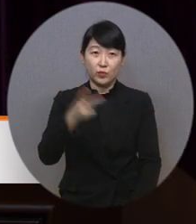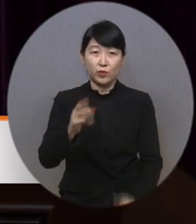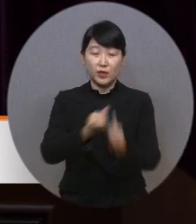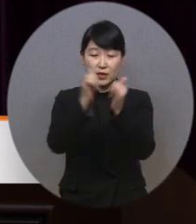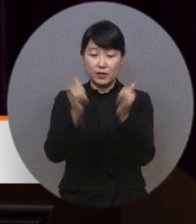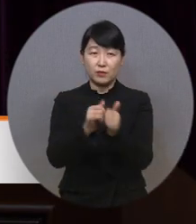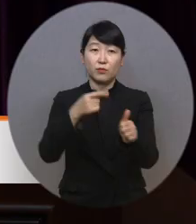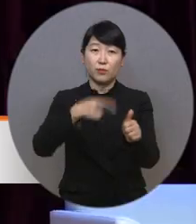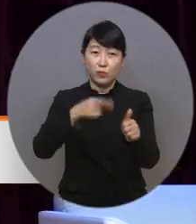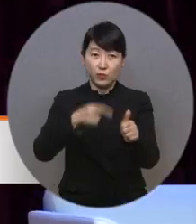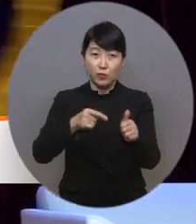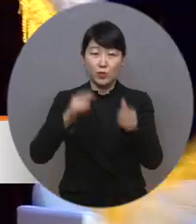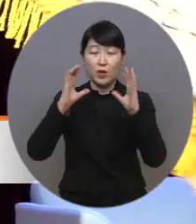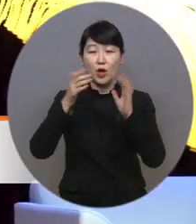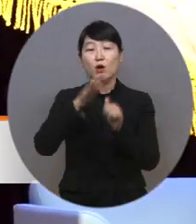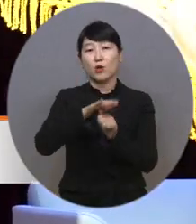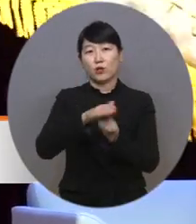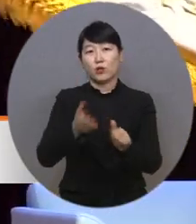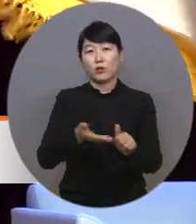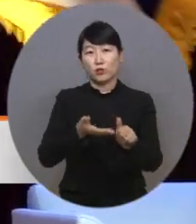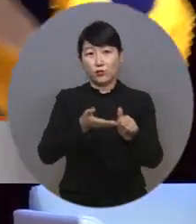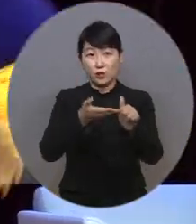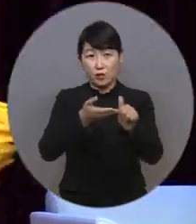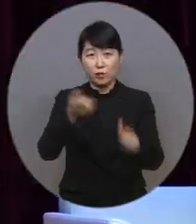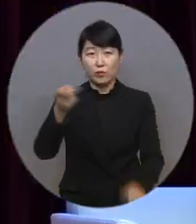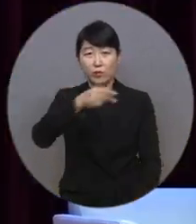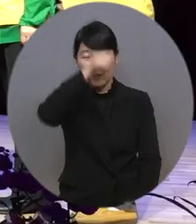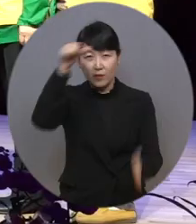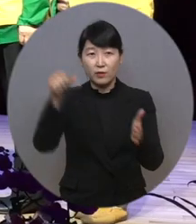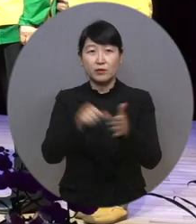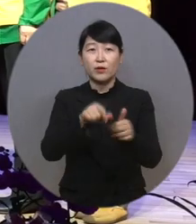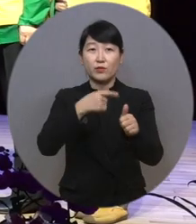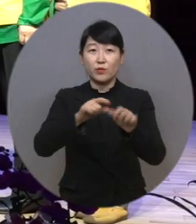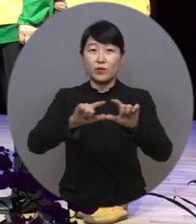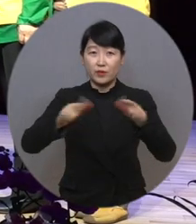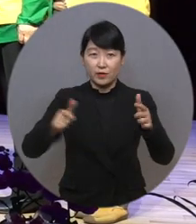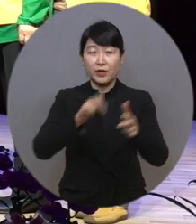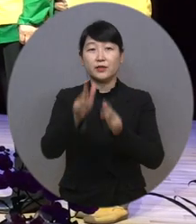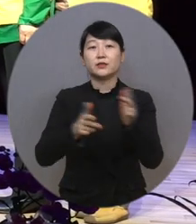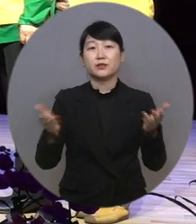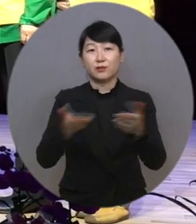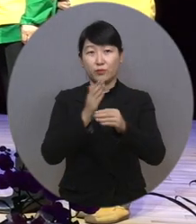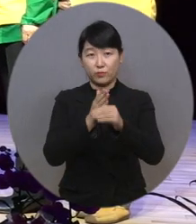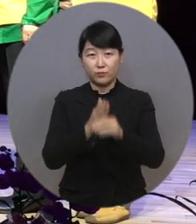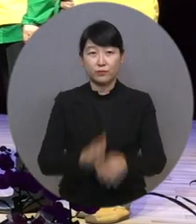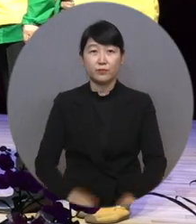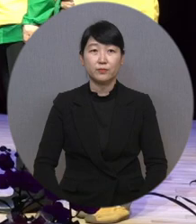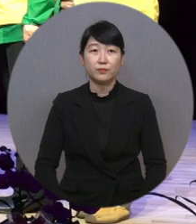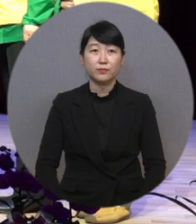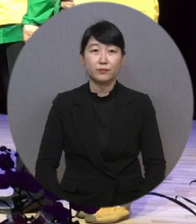사회교육사업, 어린이 육성 프로그램, 평생학습 문화학교 등을 진행하고 있습니다.